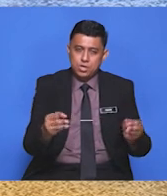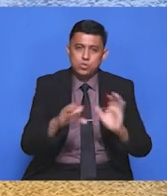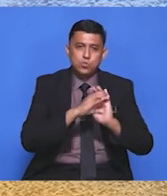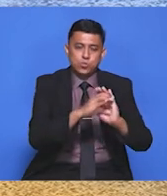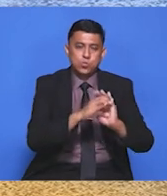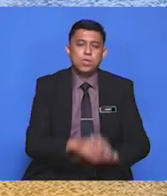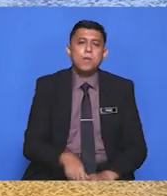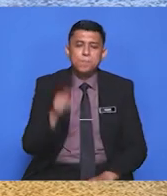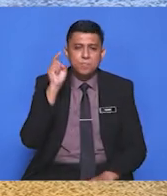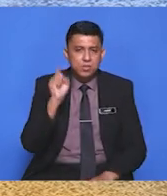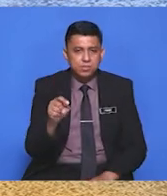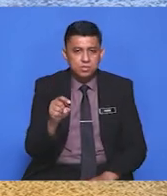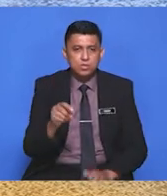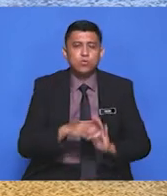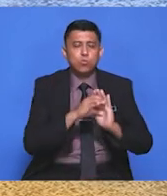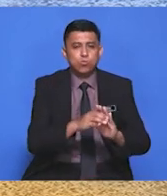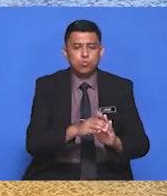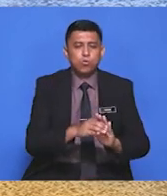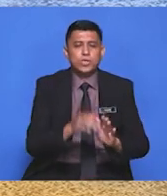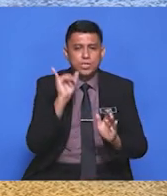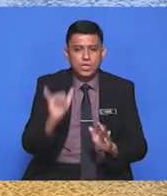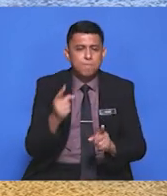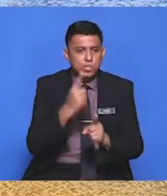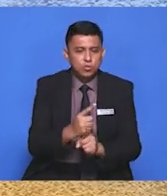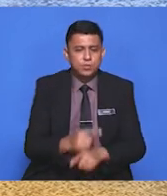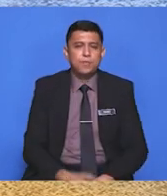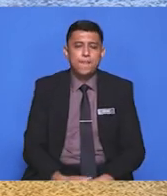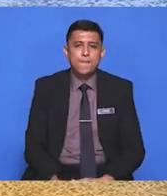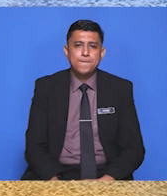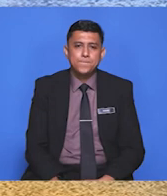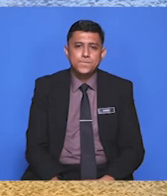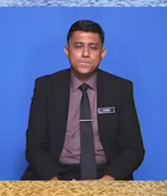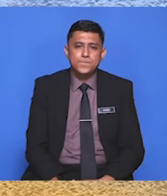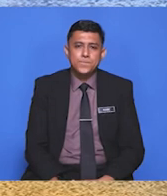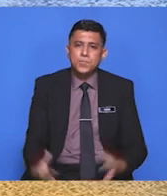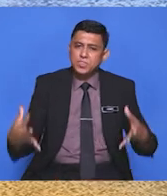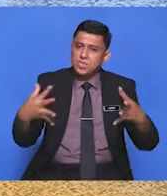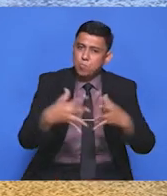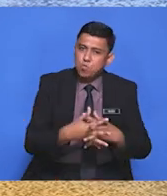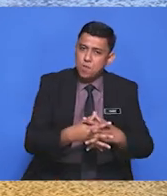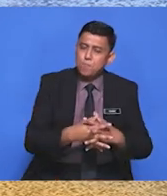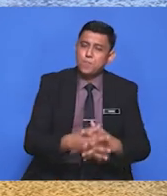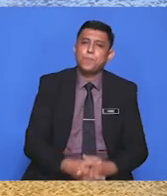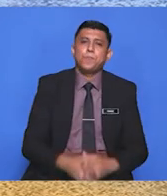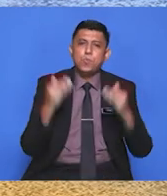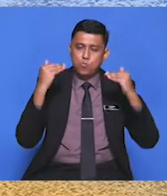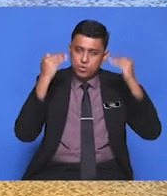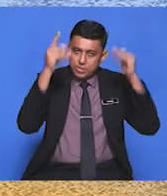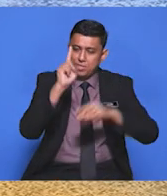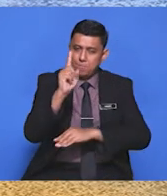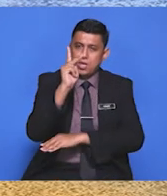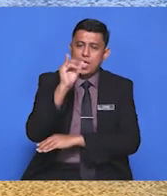dan contoh mestilah spesifik. Baik, kita lihat kepada campuran promosi yang pertama, iaitu